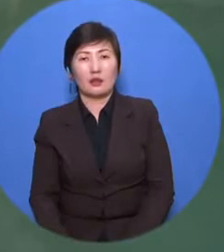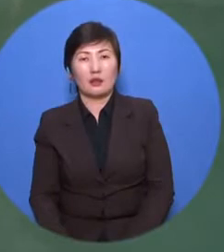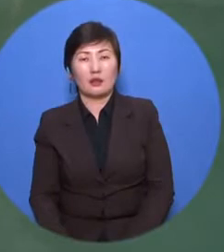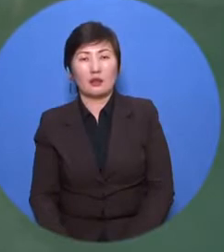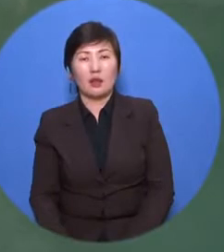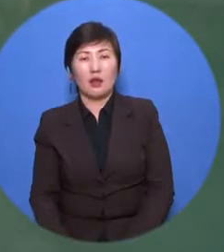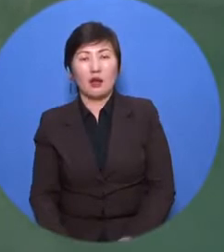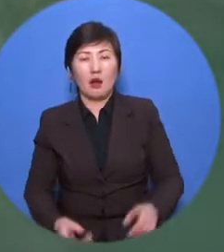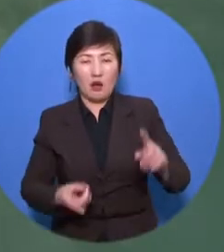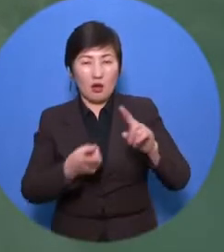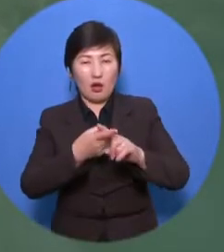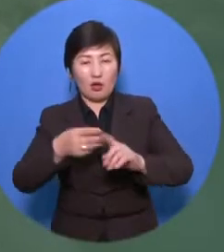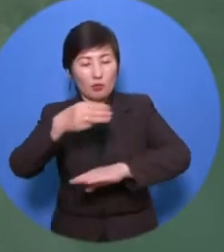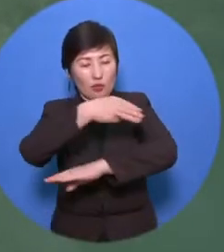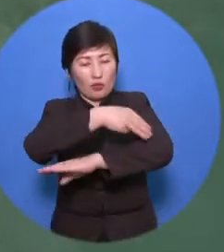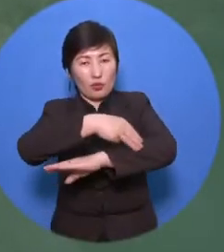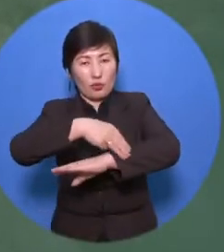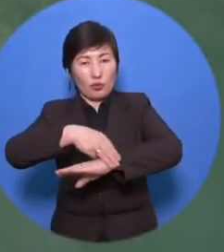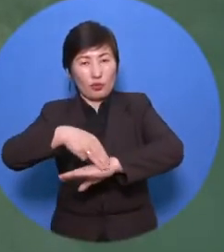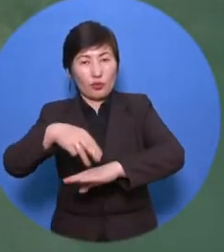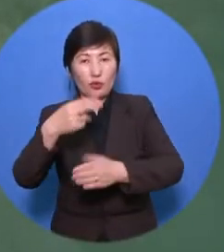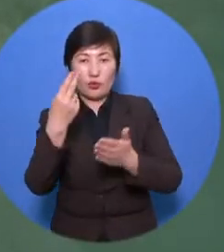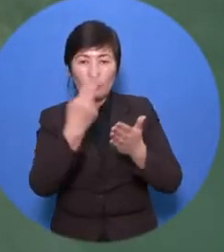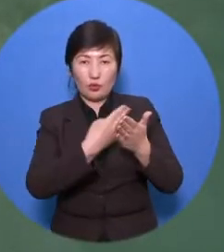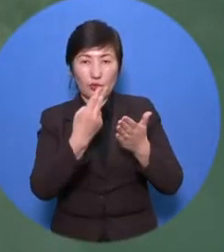байруулад шулуун датах юм бол